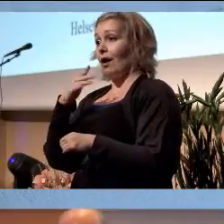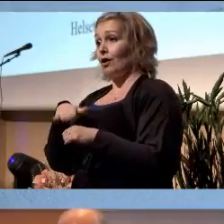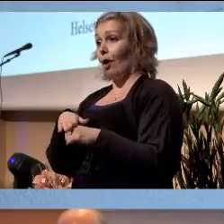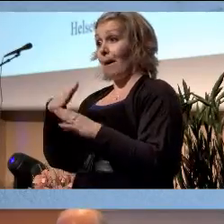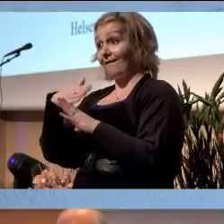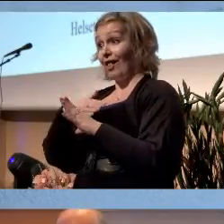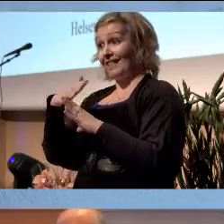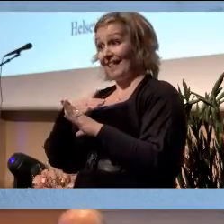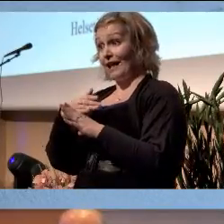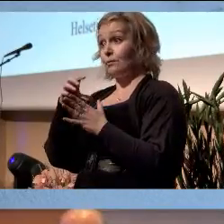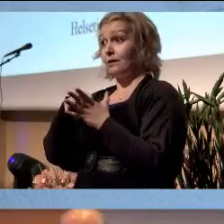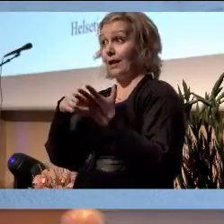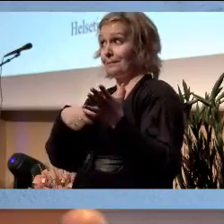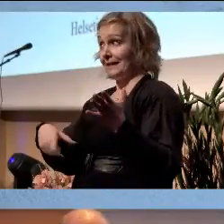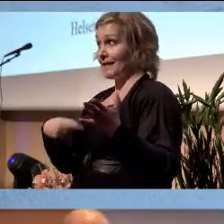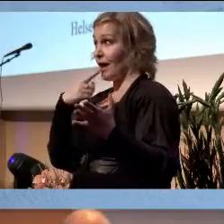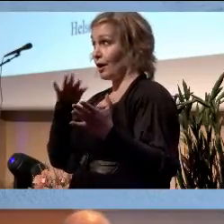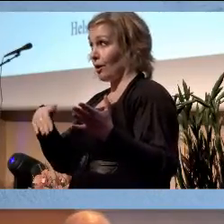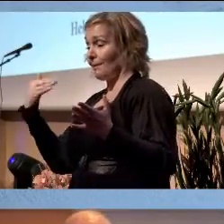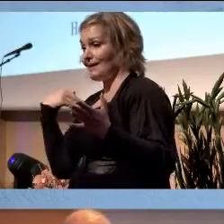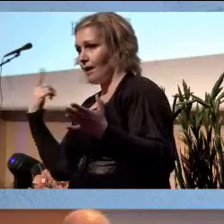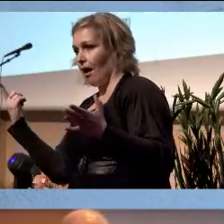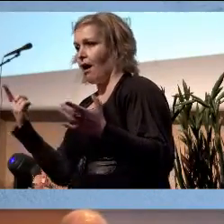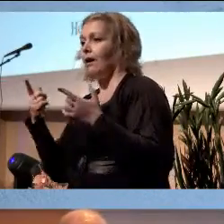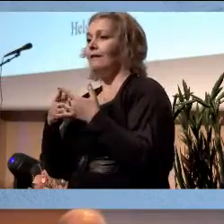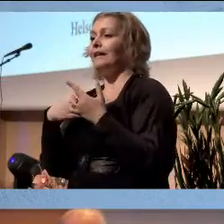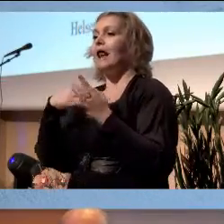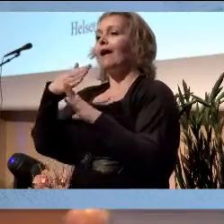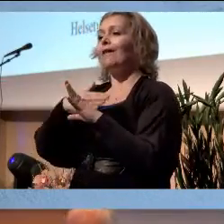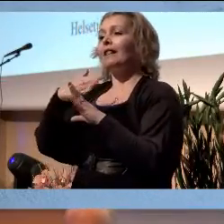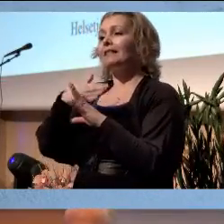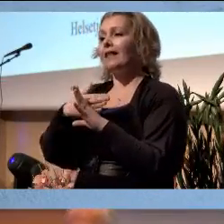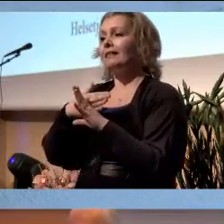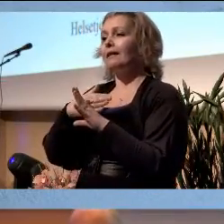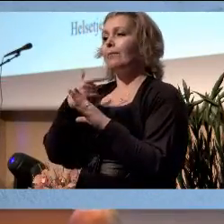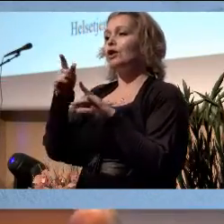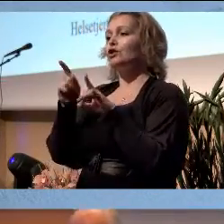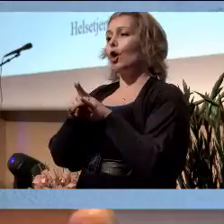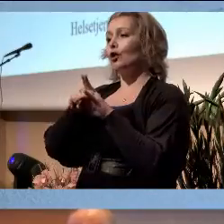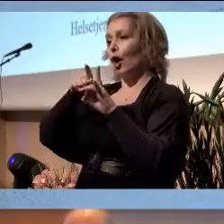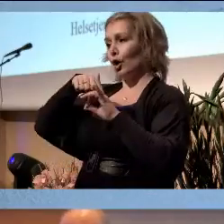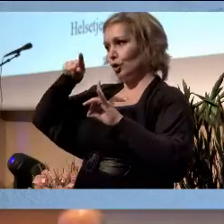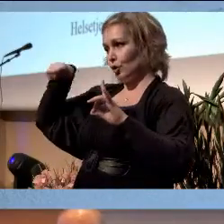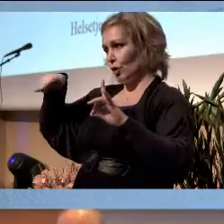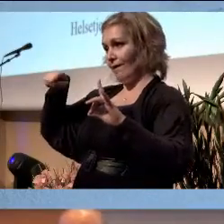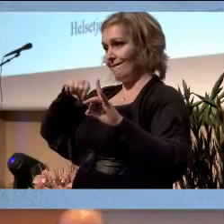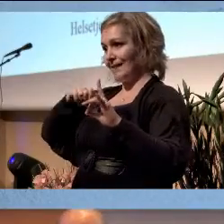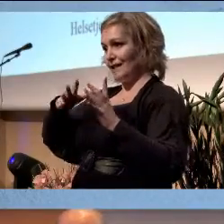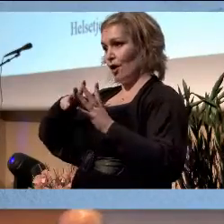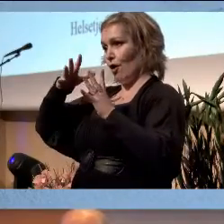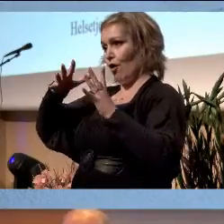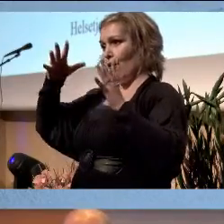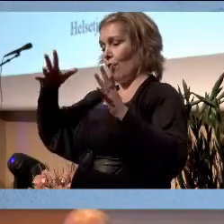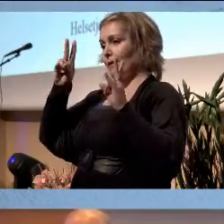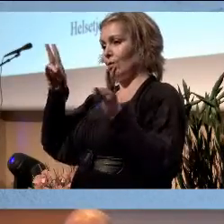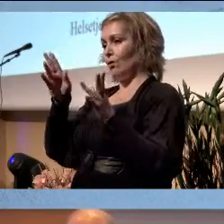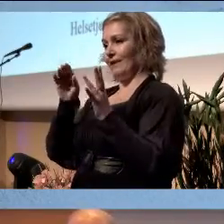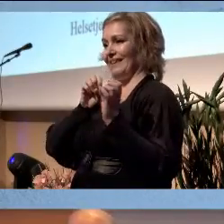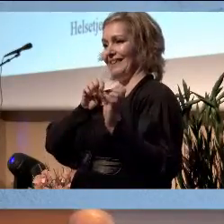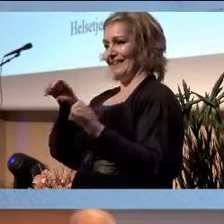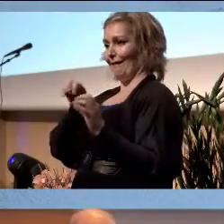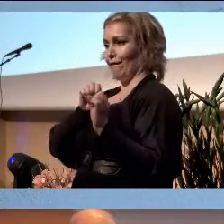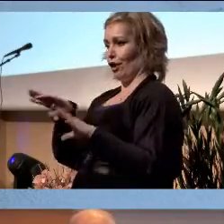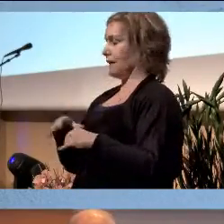snakker om kvalitet, som statsministeren inne på, så vil kvaliteten få en sånn kurve dersom vi øker